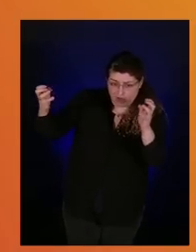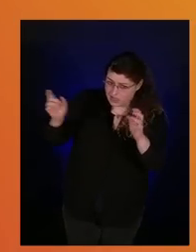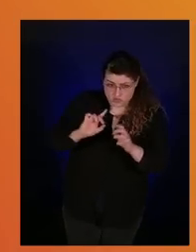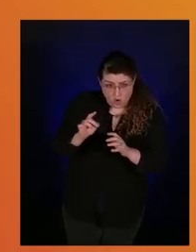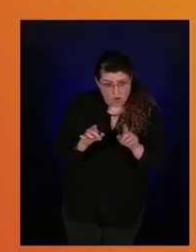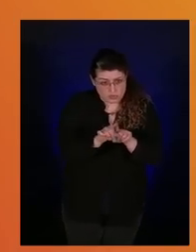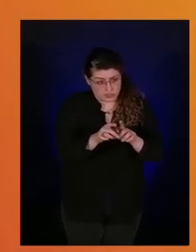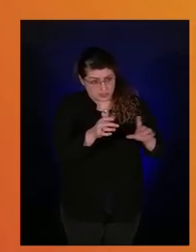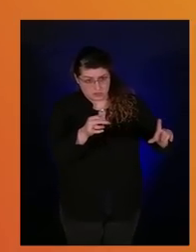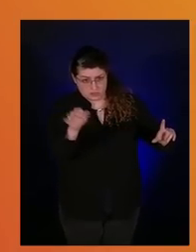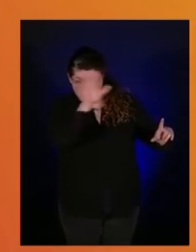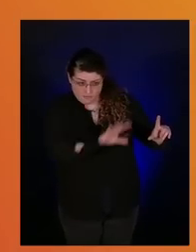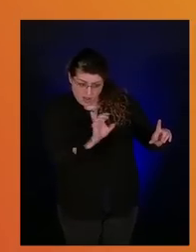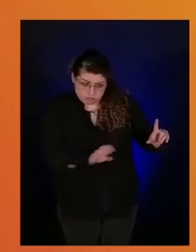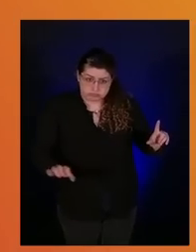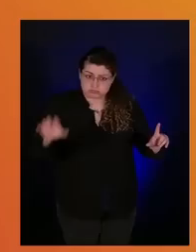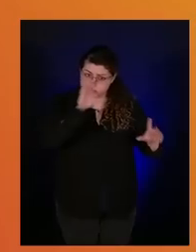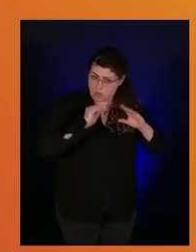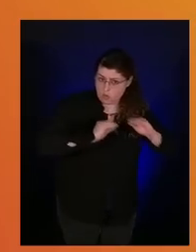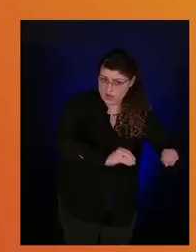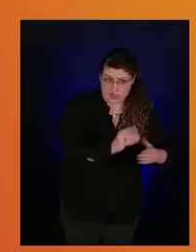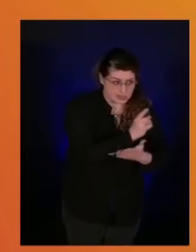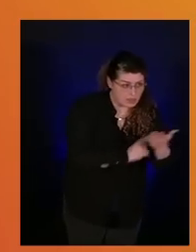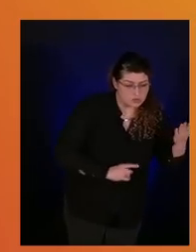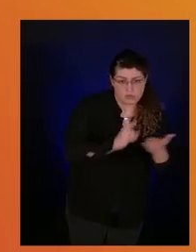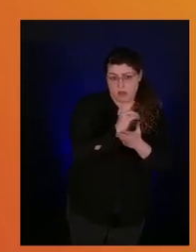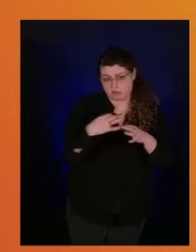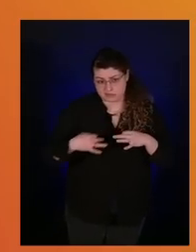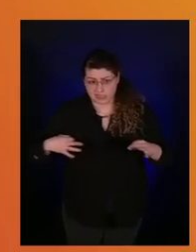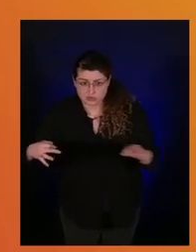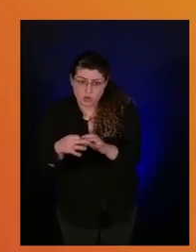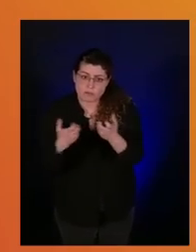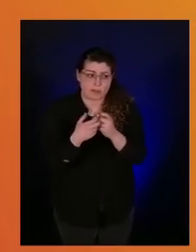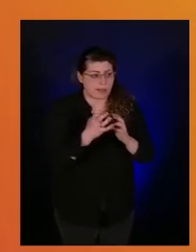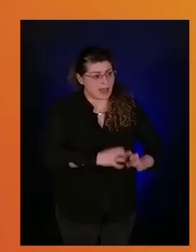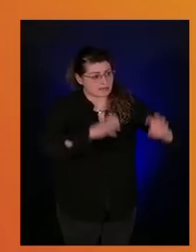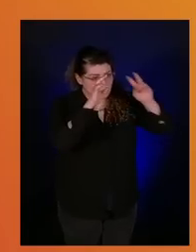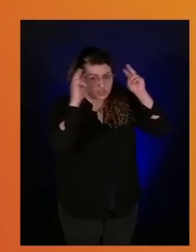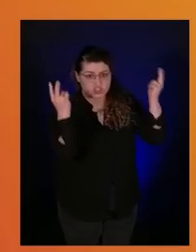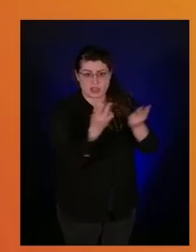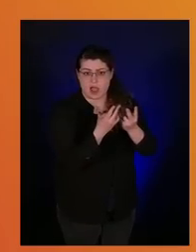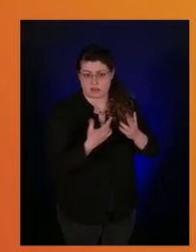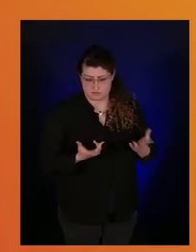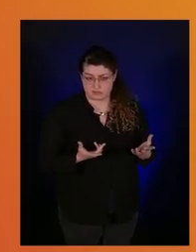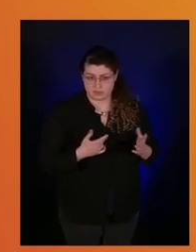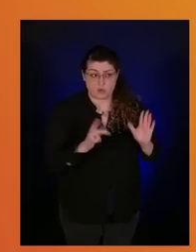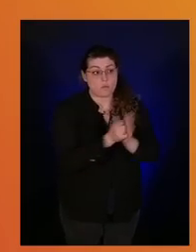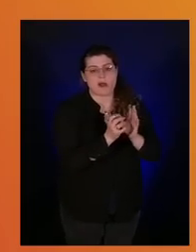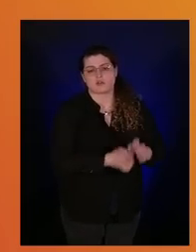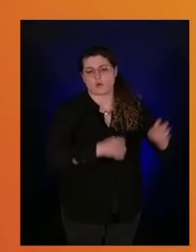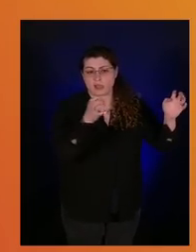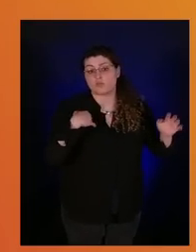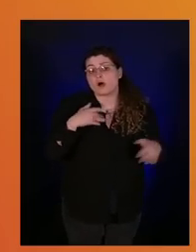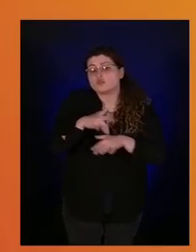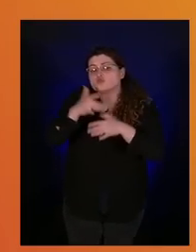dans nos territoires, dans les départements, lors de nos assemblées générales ou congrès. Enfin, pour l'avoir vécu, c'est quand même